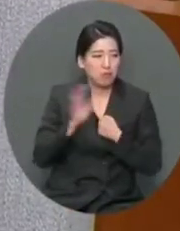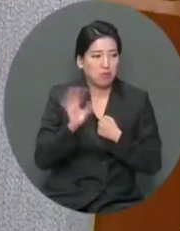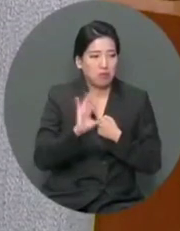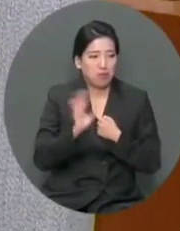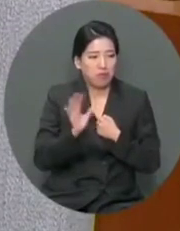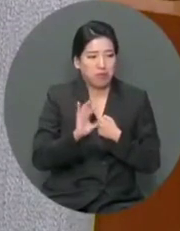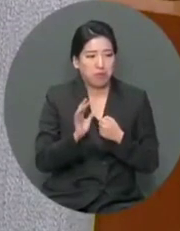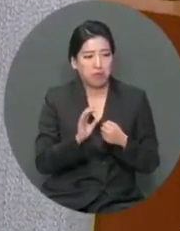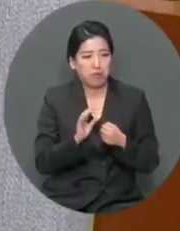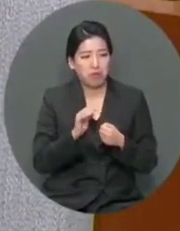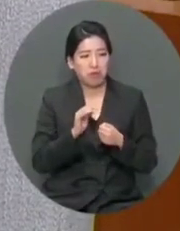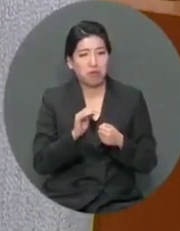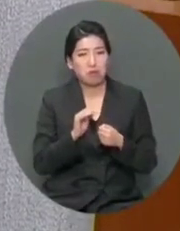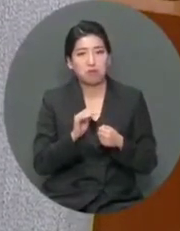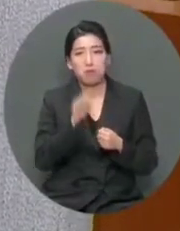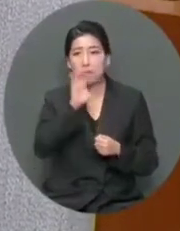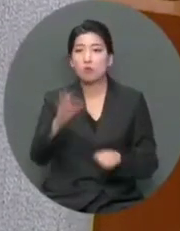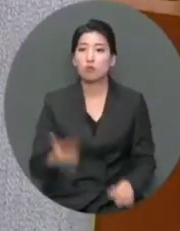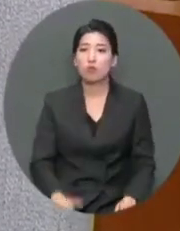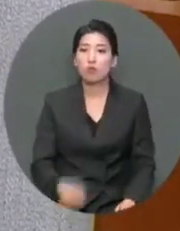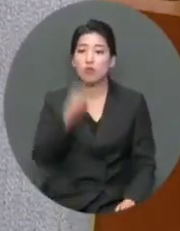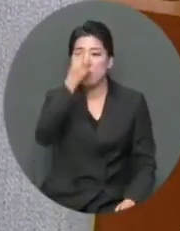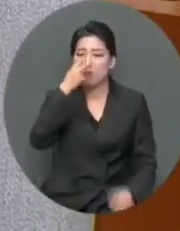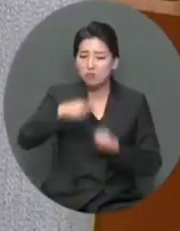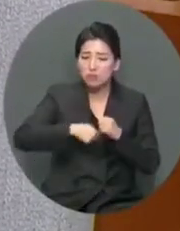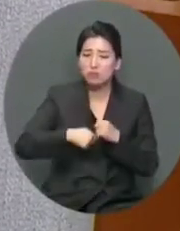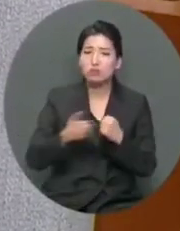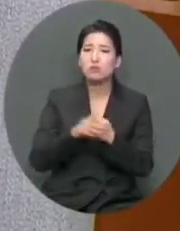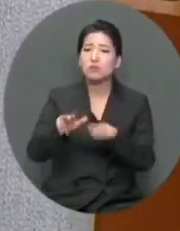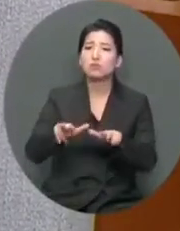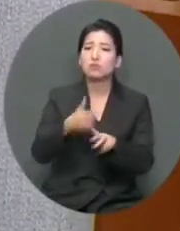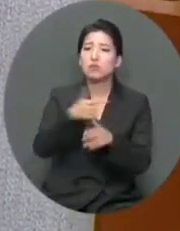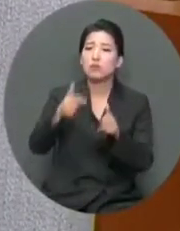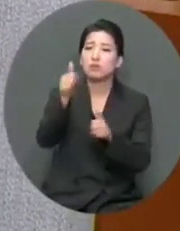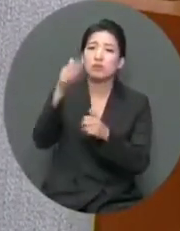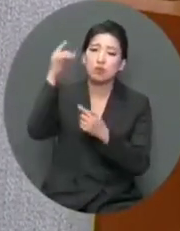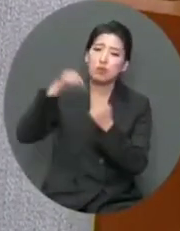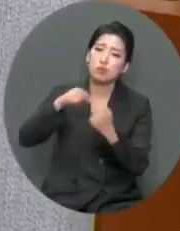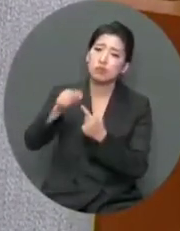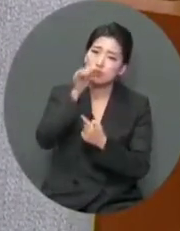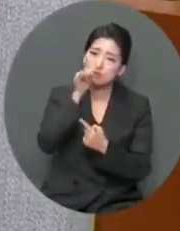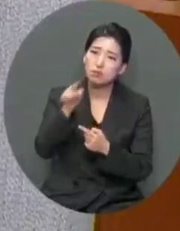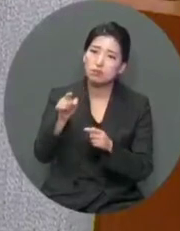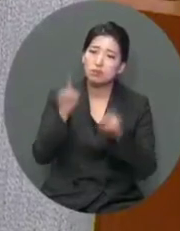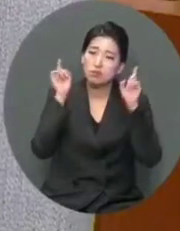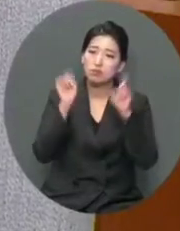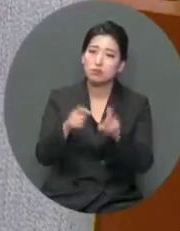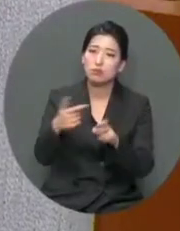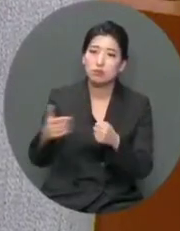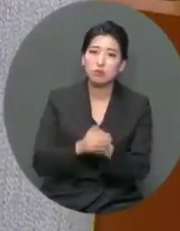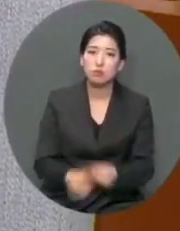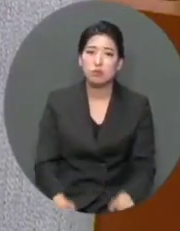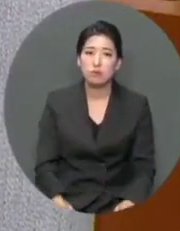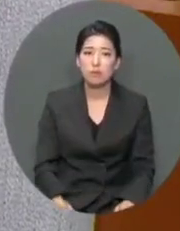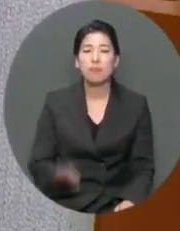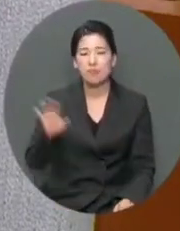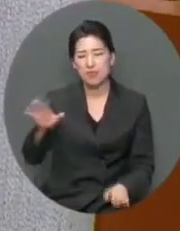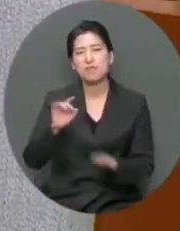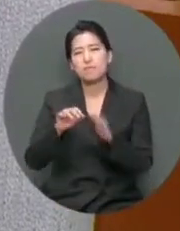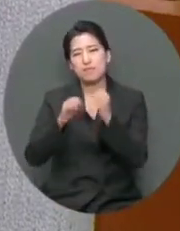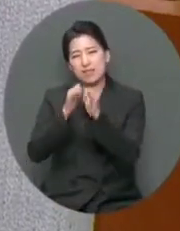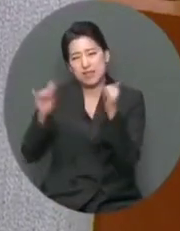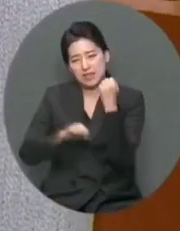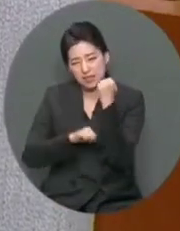응하신 거잖아요. 그리고 오늘 이 자리에 계신 겁니다. 예. 그러니까 그 인간적으로 무슨 말씀하시는지